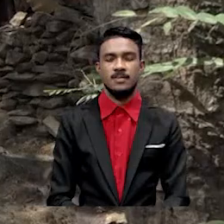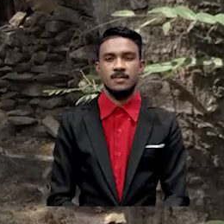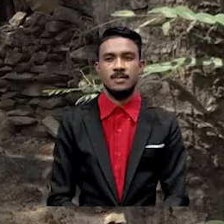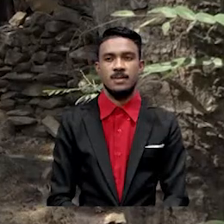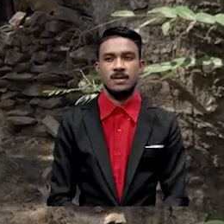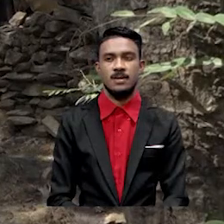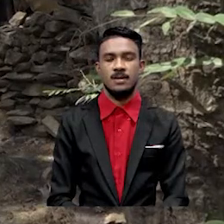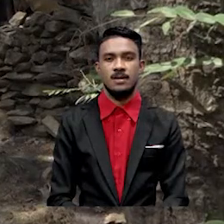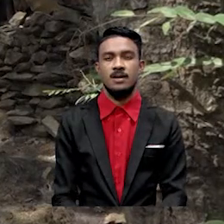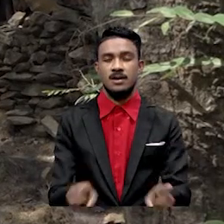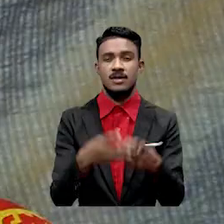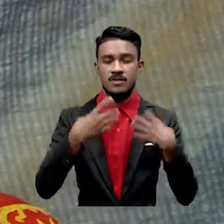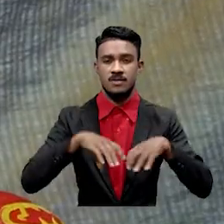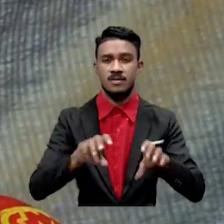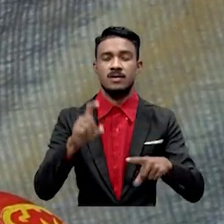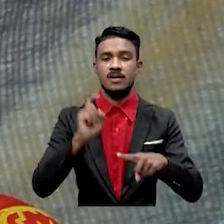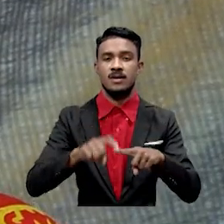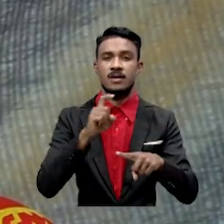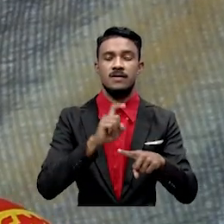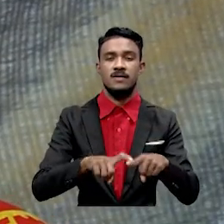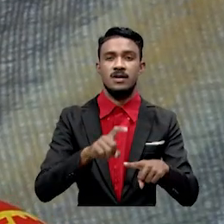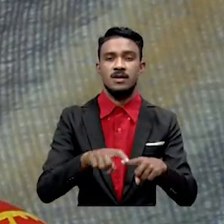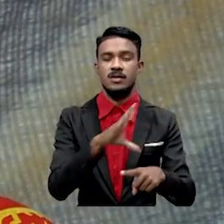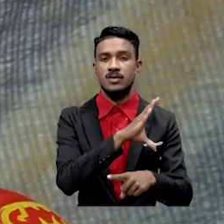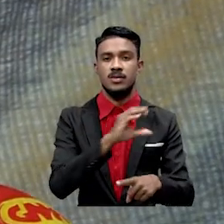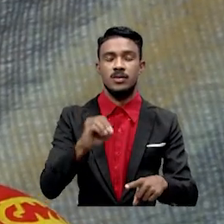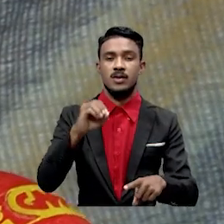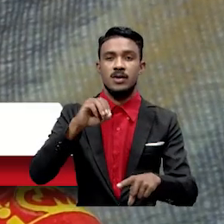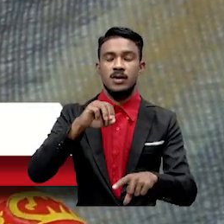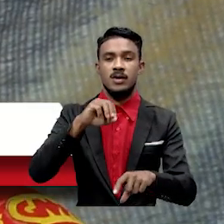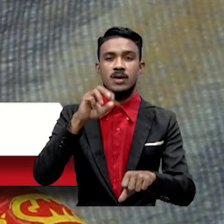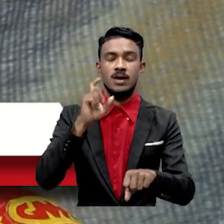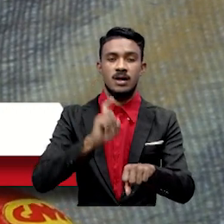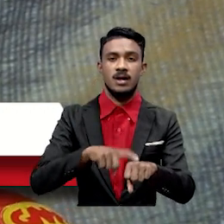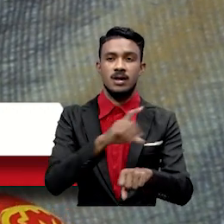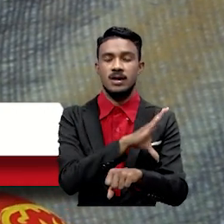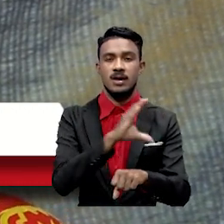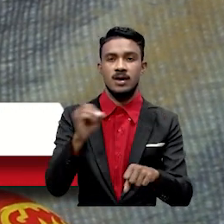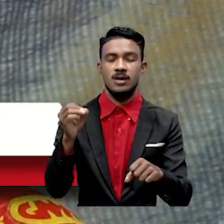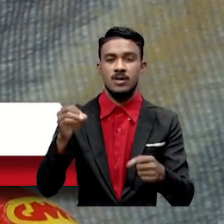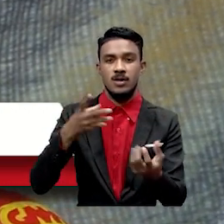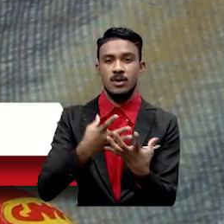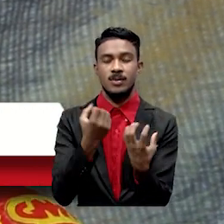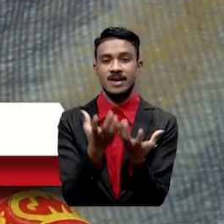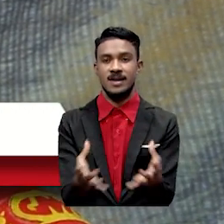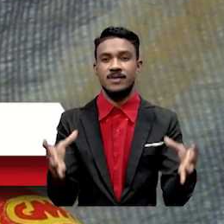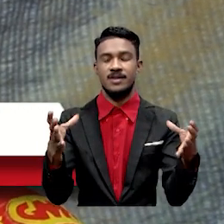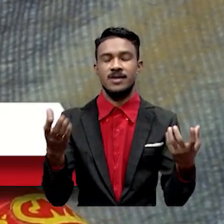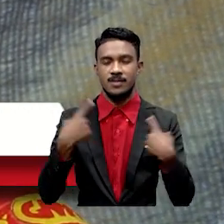Pang koreditin, la keruditin, pang tunis, pomang la katik pang, pomang sakeo